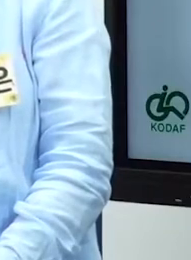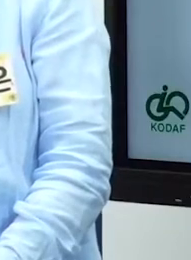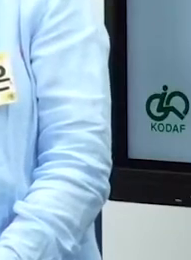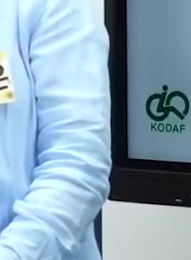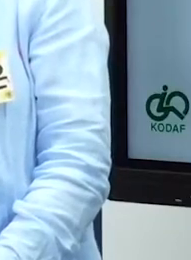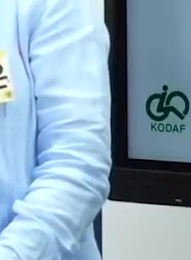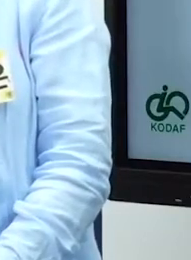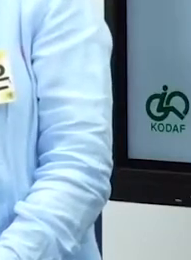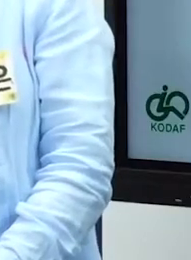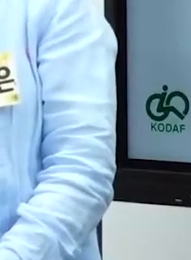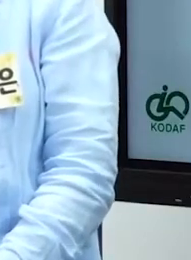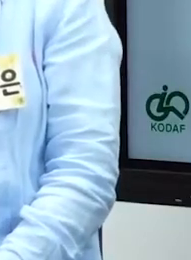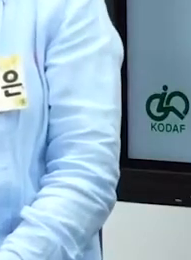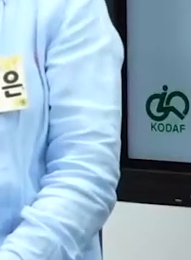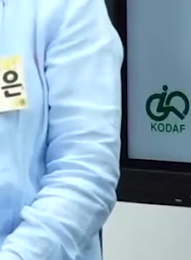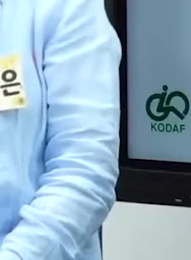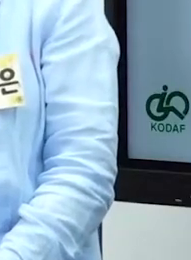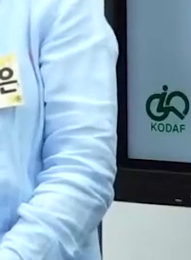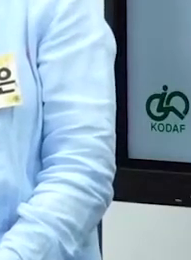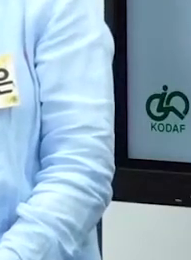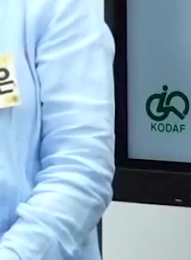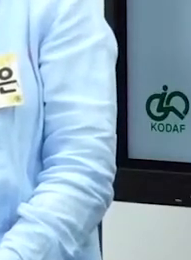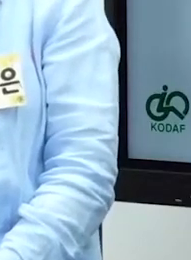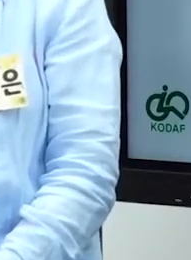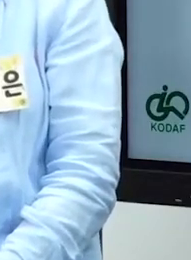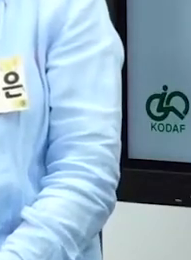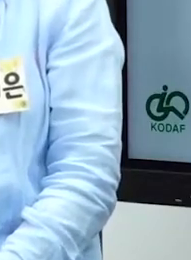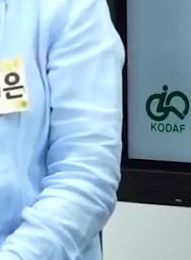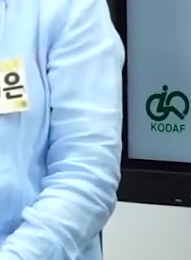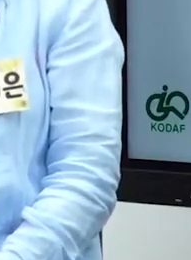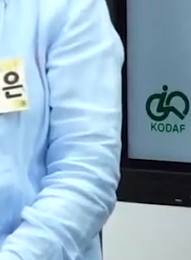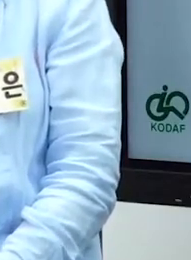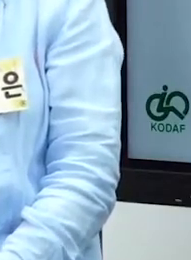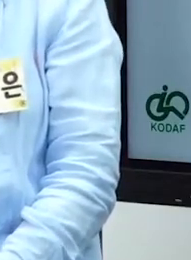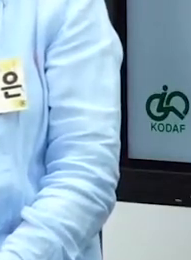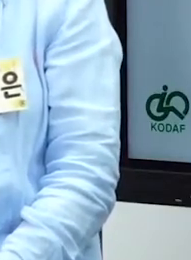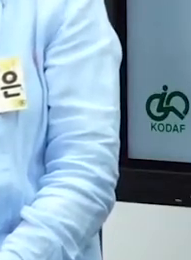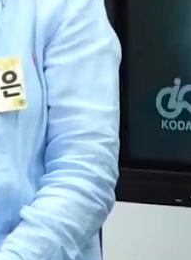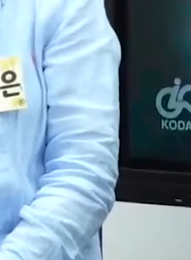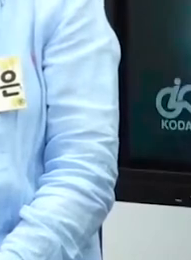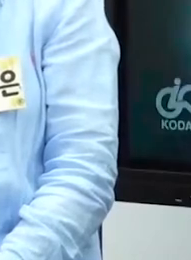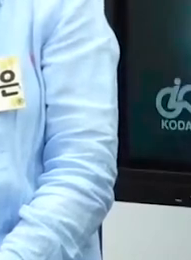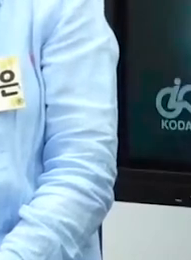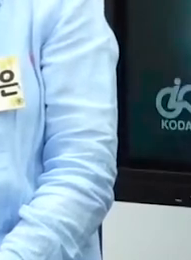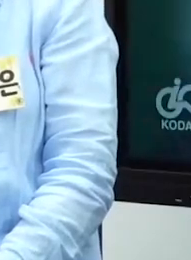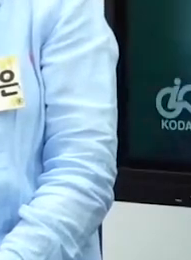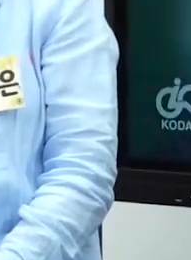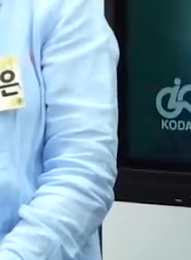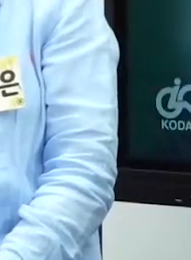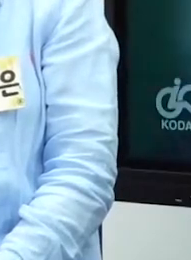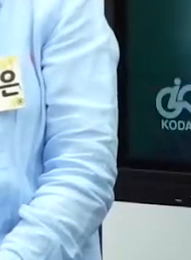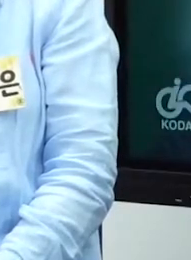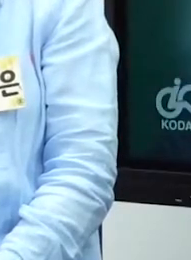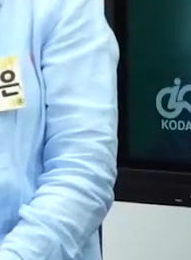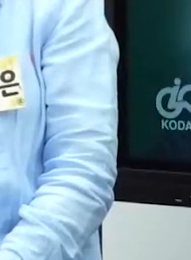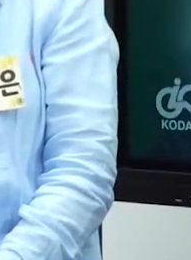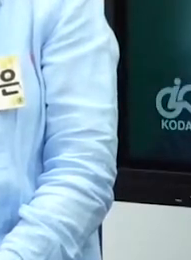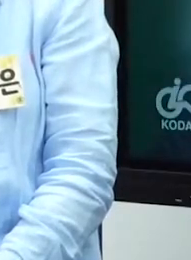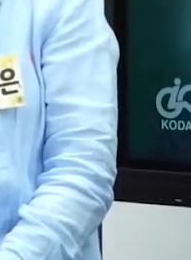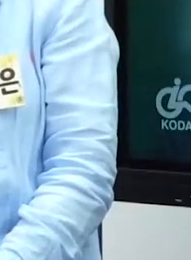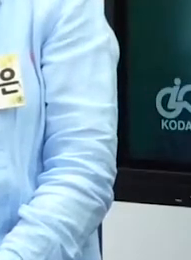조금 전에 말씀해 주신 내용에서 제가 어렸을 적 사회적 시선에 차별 아닌 차별을 많이